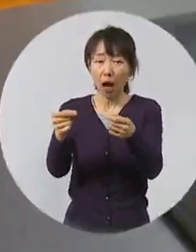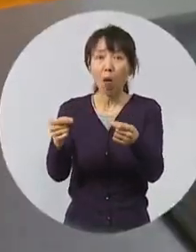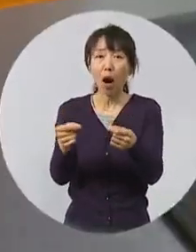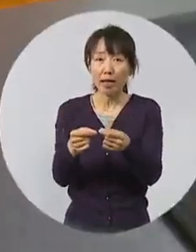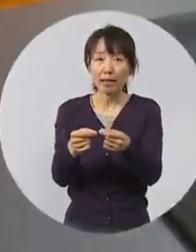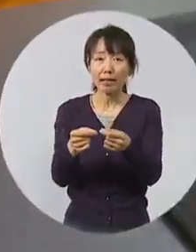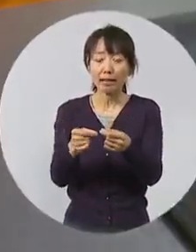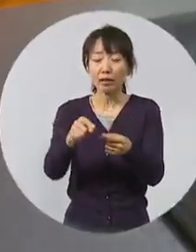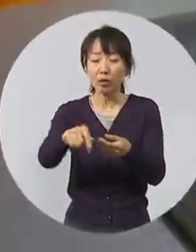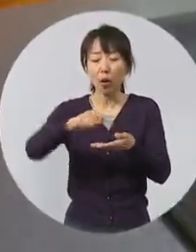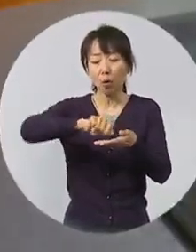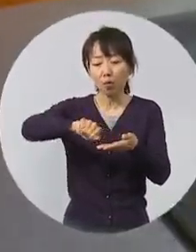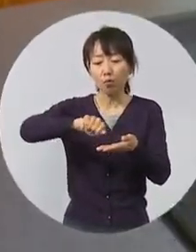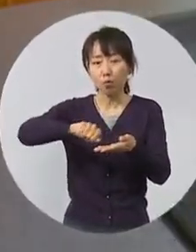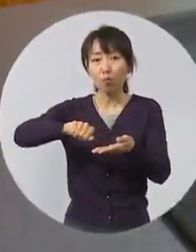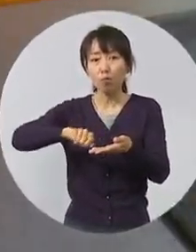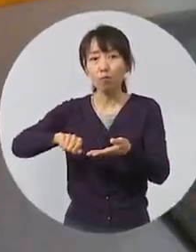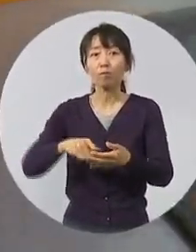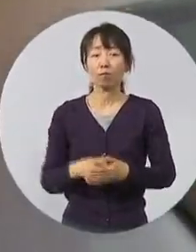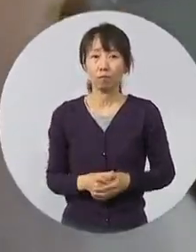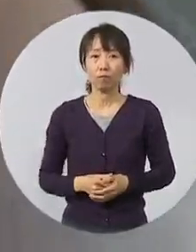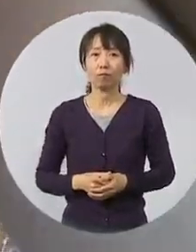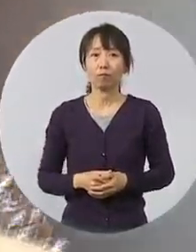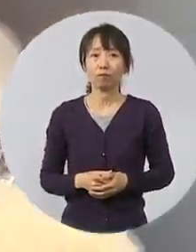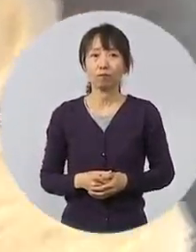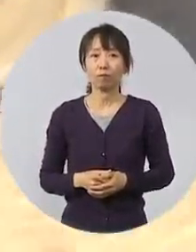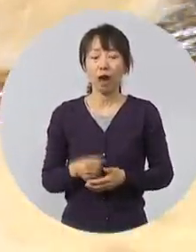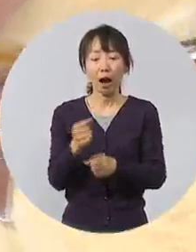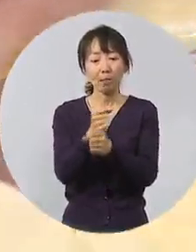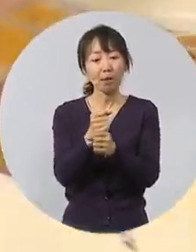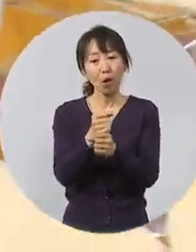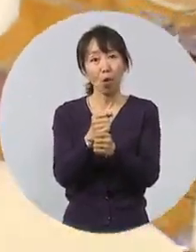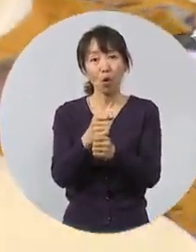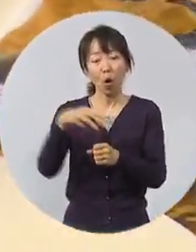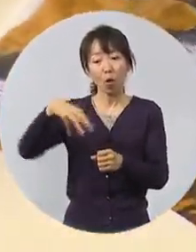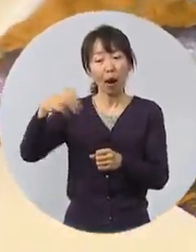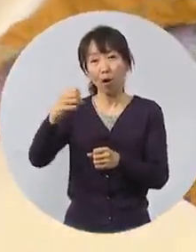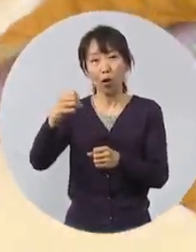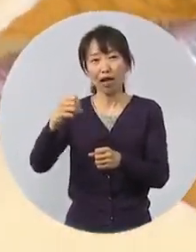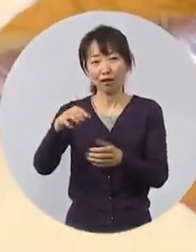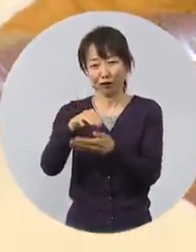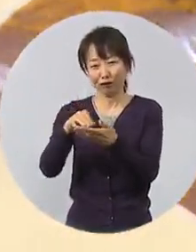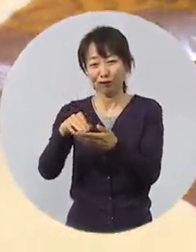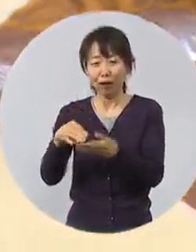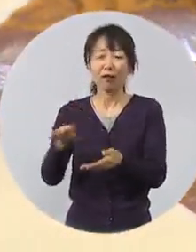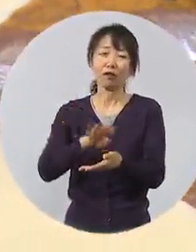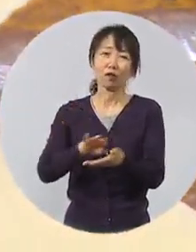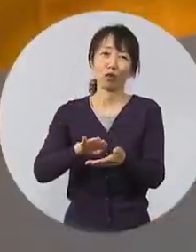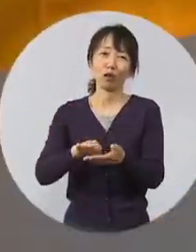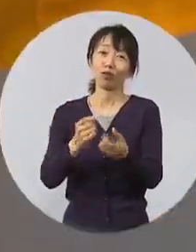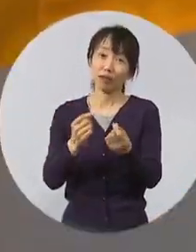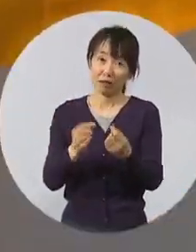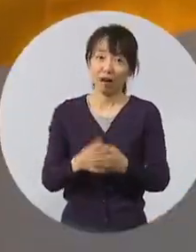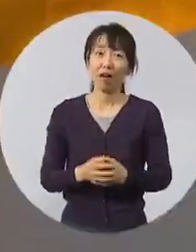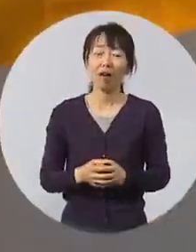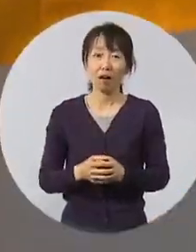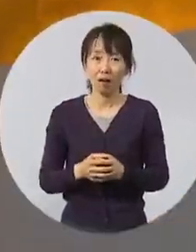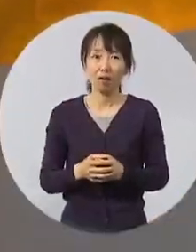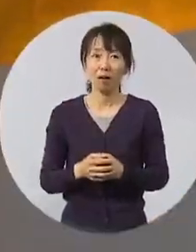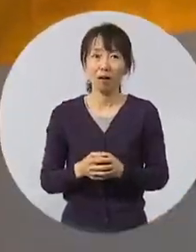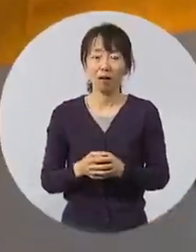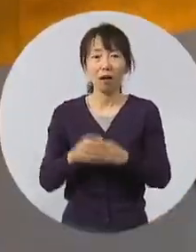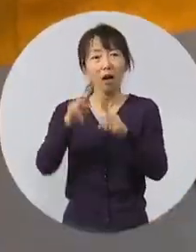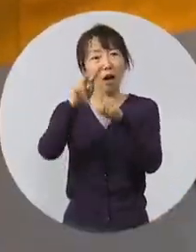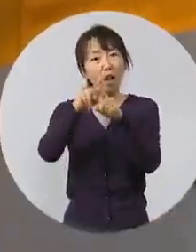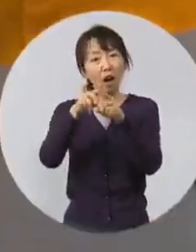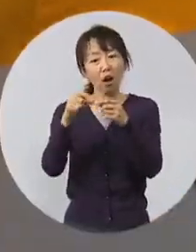ースを塗っていきます。 はい、先ほどの味噌とマヨネーズのソースですね。 はい、小さじ3